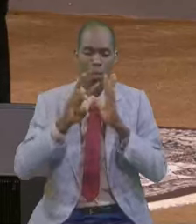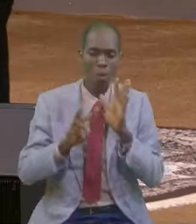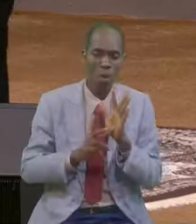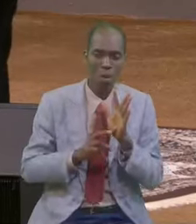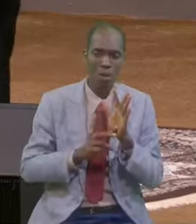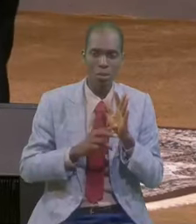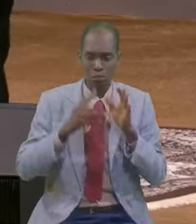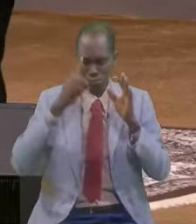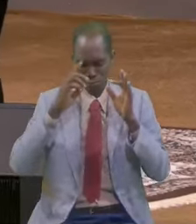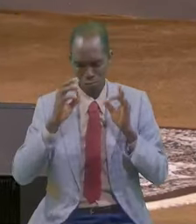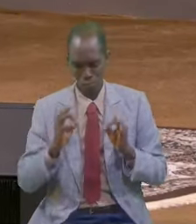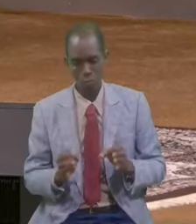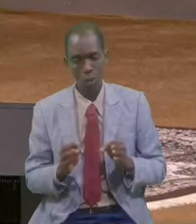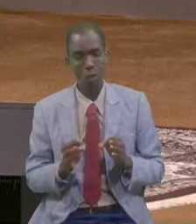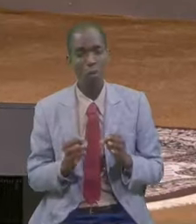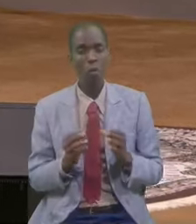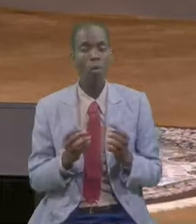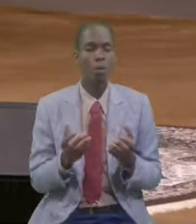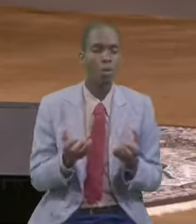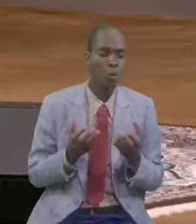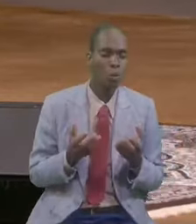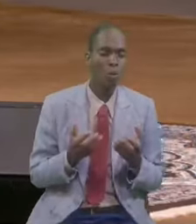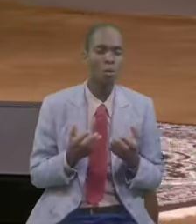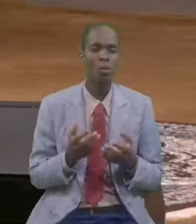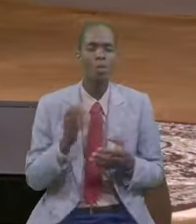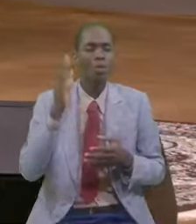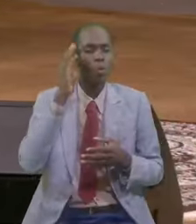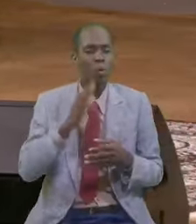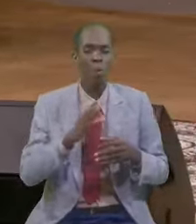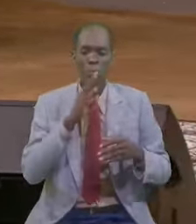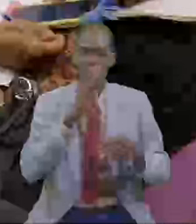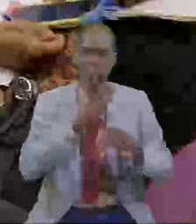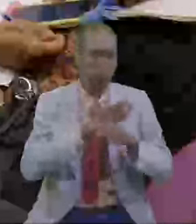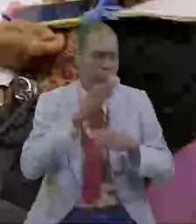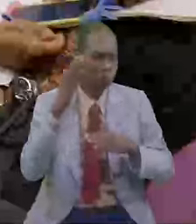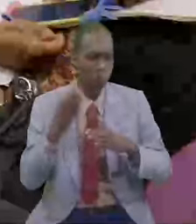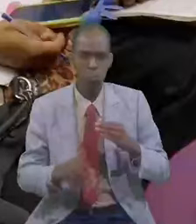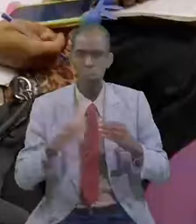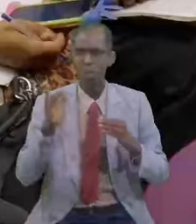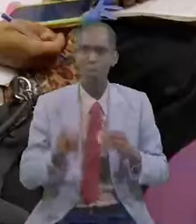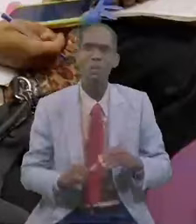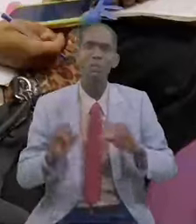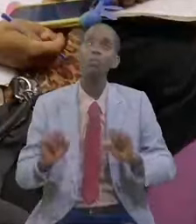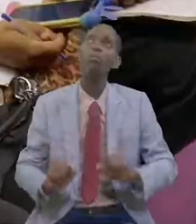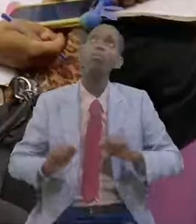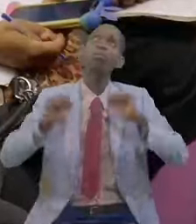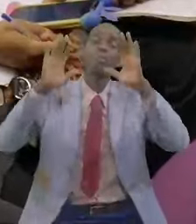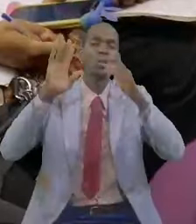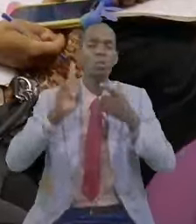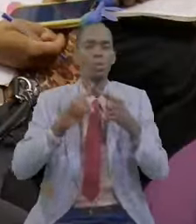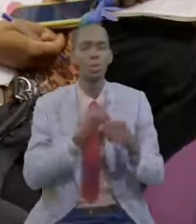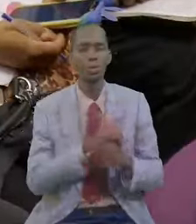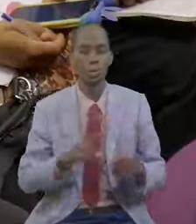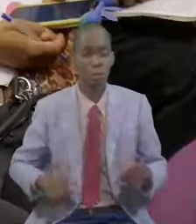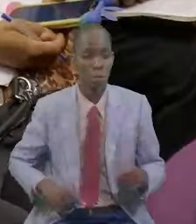décision, que notre désir, que notre dévotion soit totalement consacrée, soumise à Dieu,